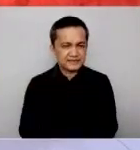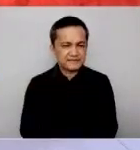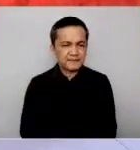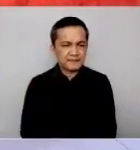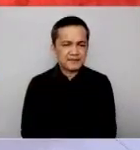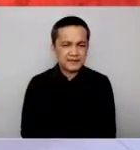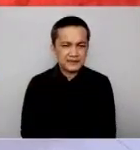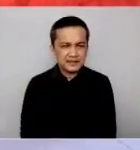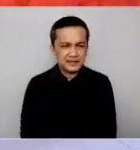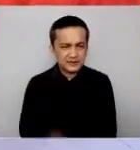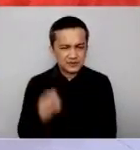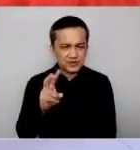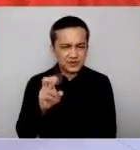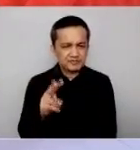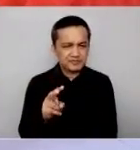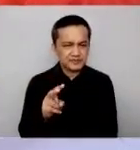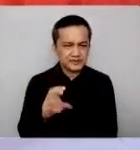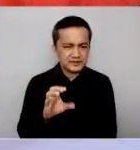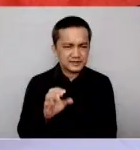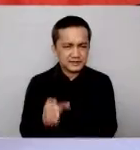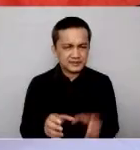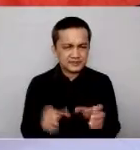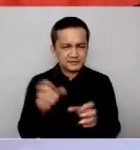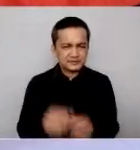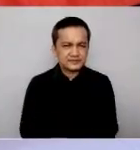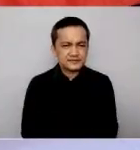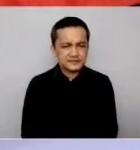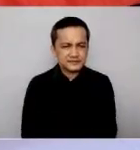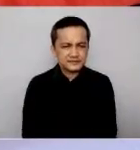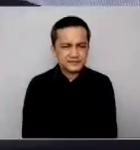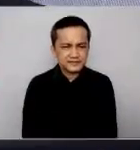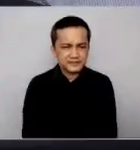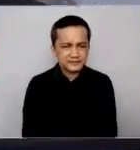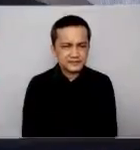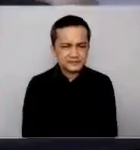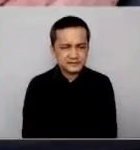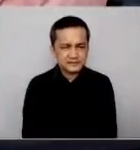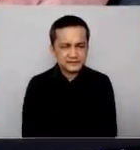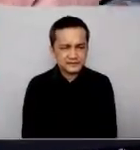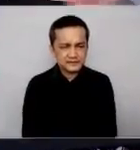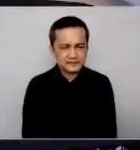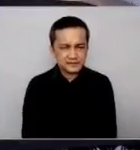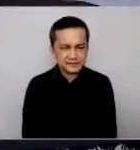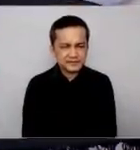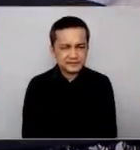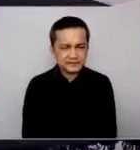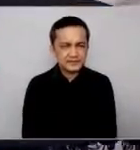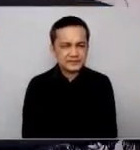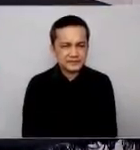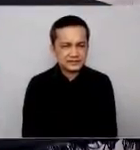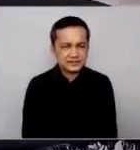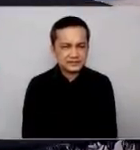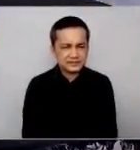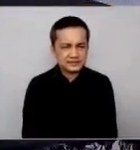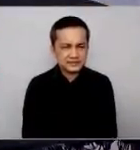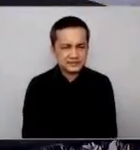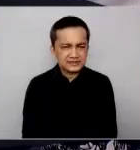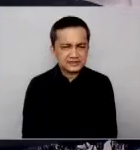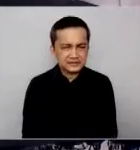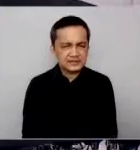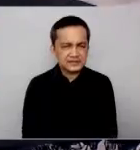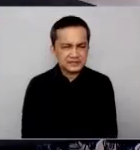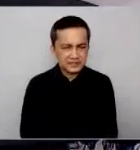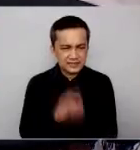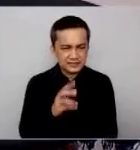po. Okay. 3 on the side. 3. Bam. 3. Okay. And 6 on the middle. Six yung una